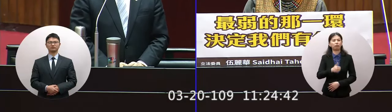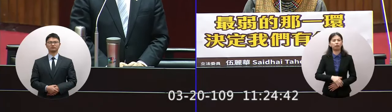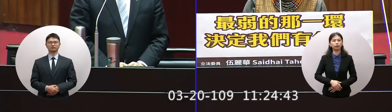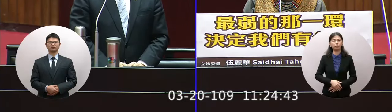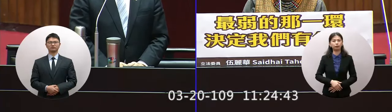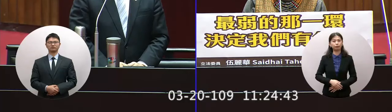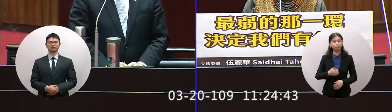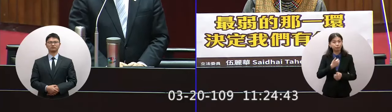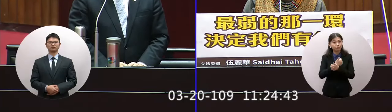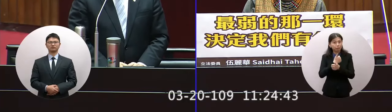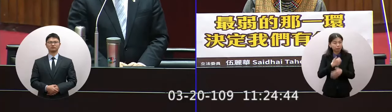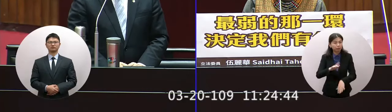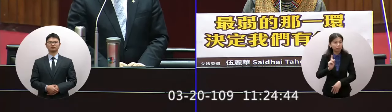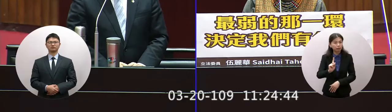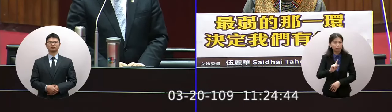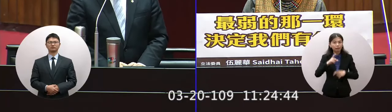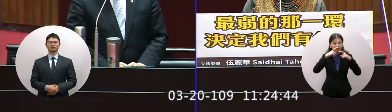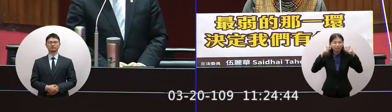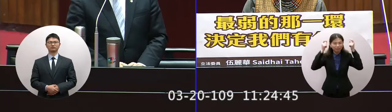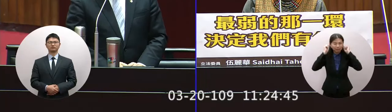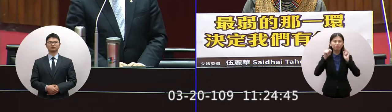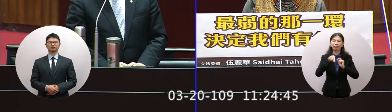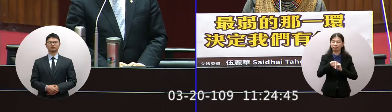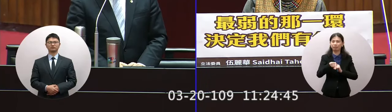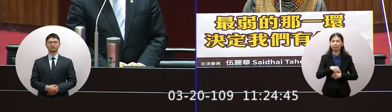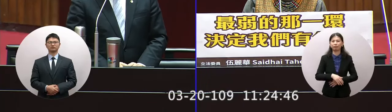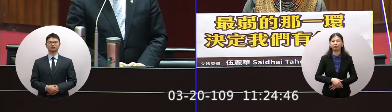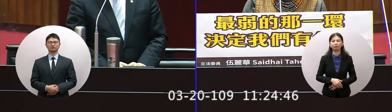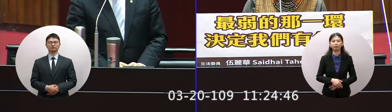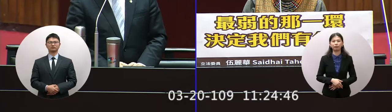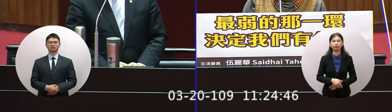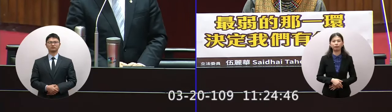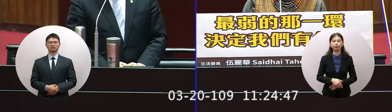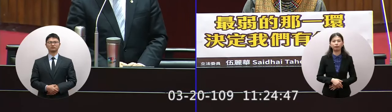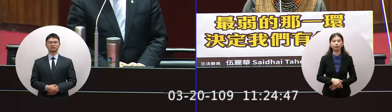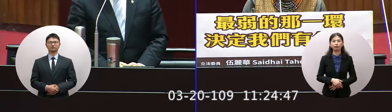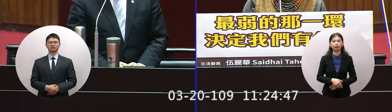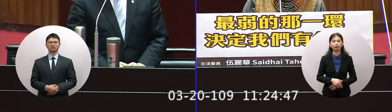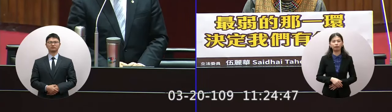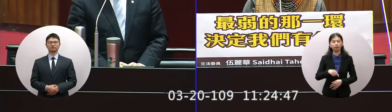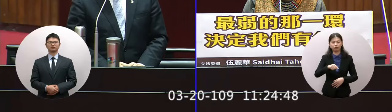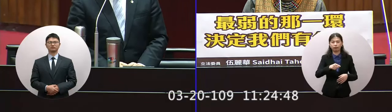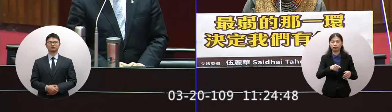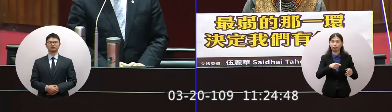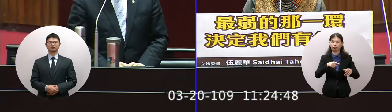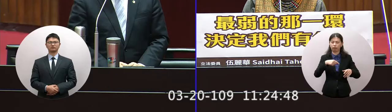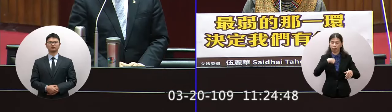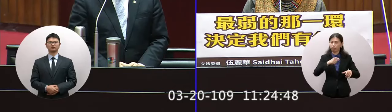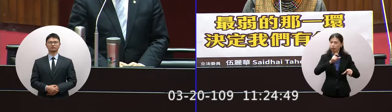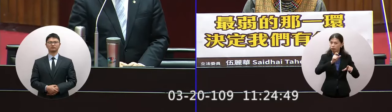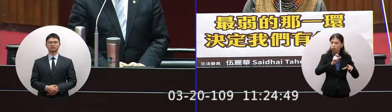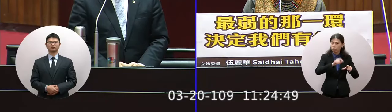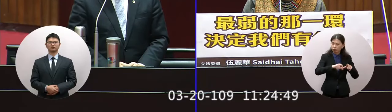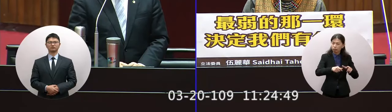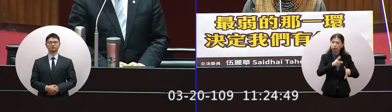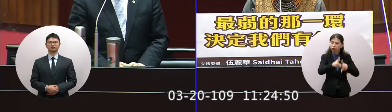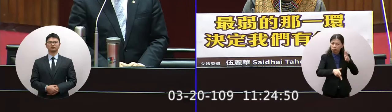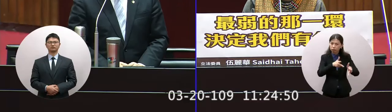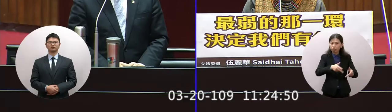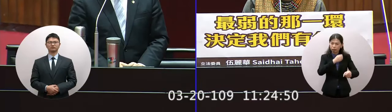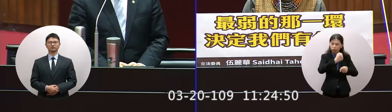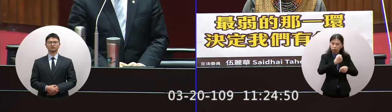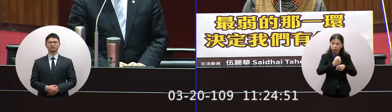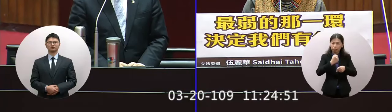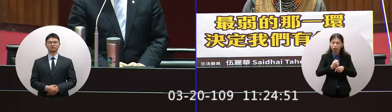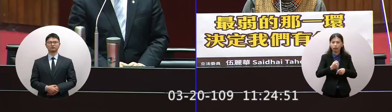呢？我想口罩这件事，它是在我们的产业链当中其实是一个小